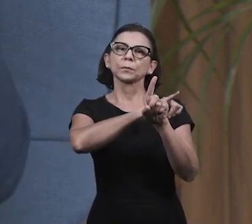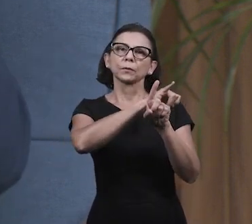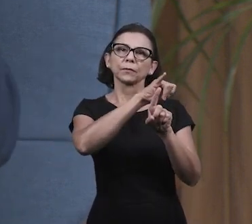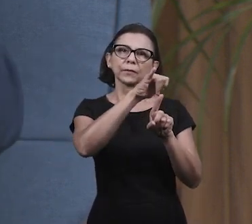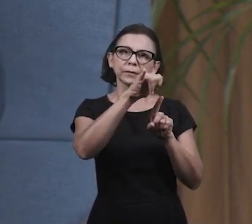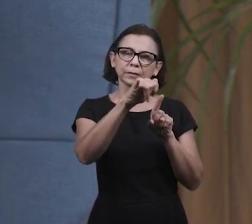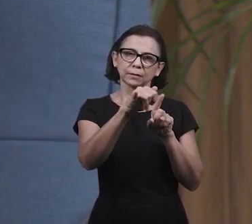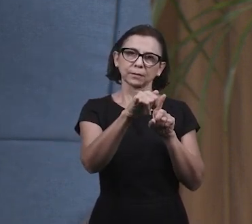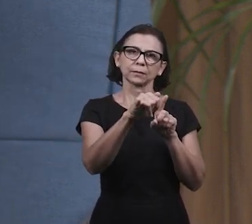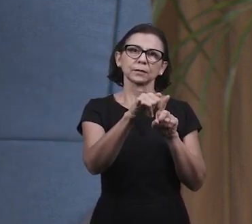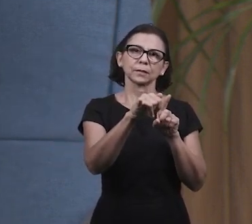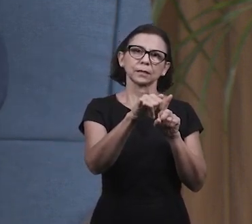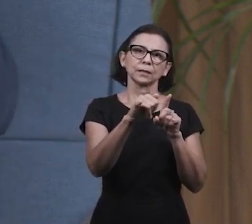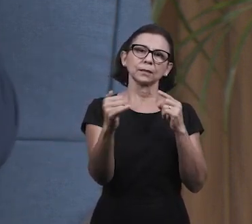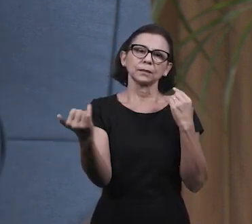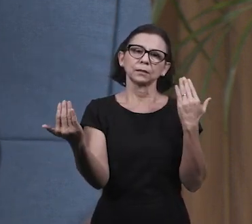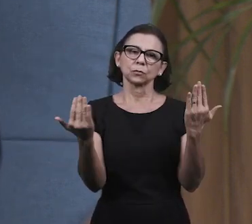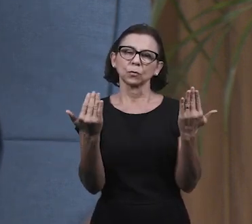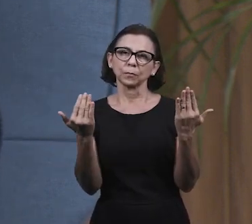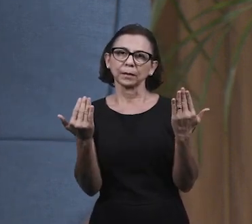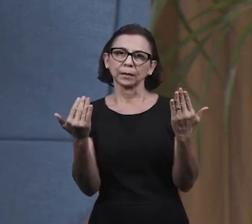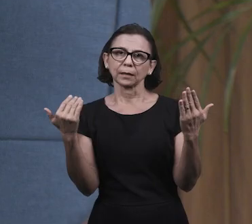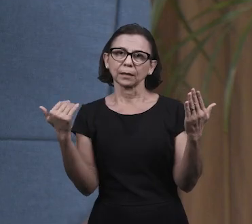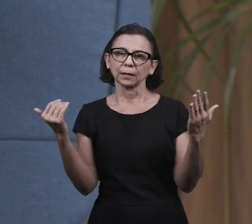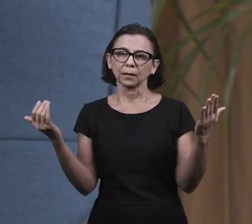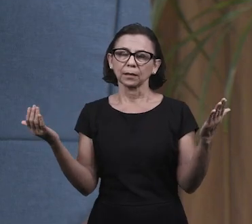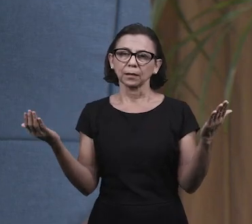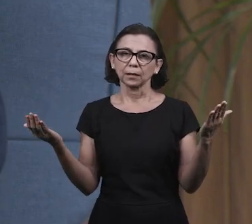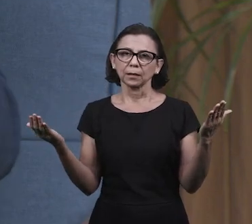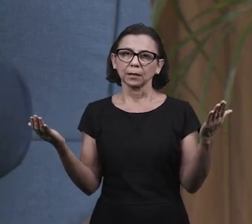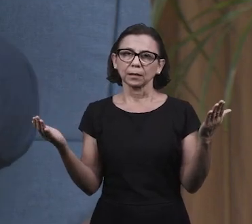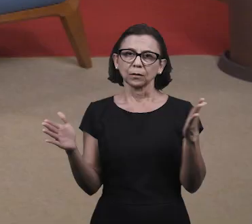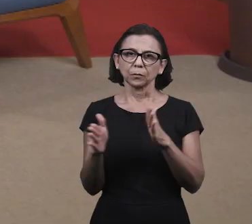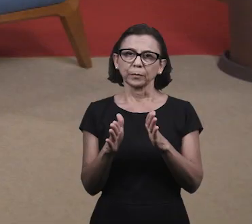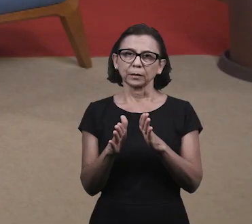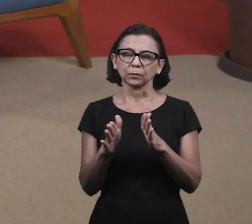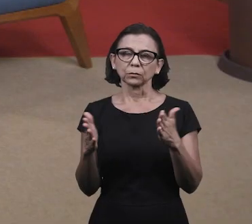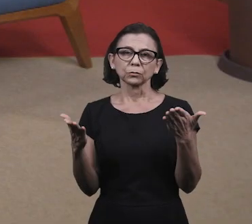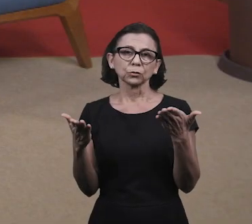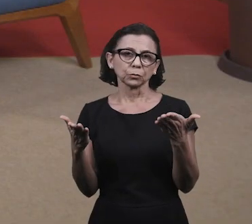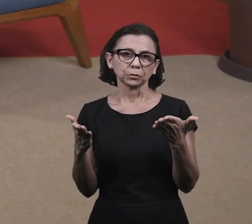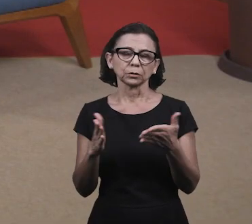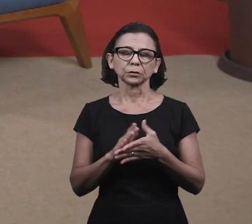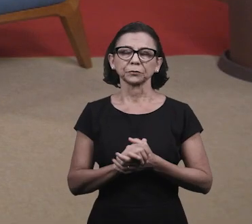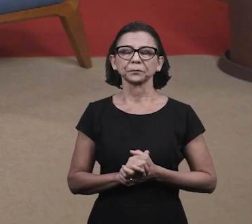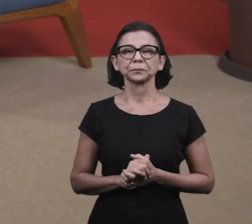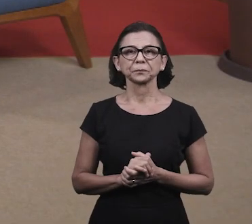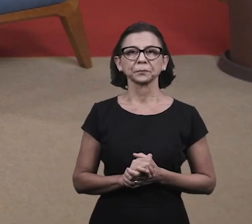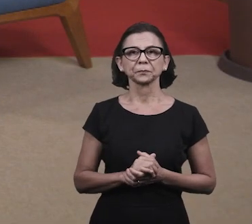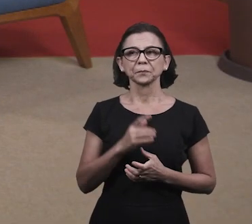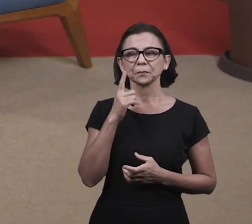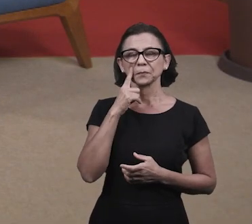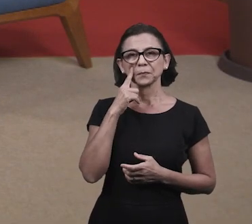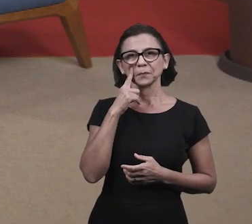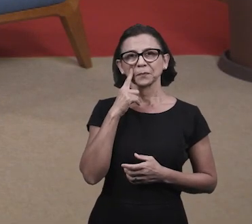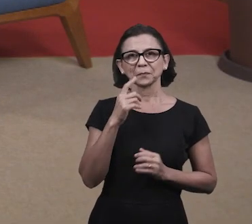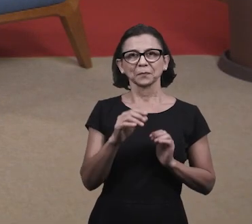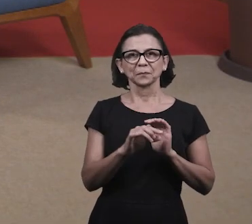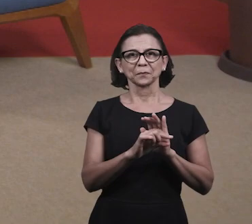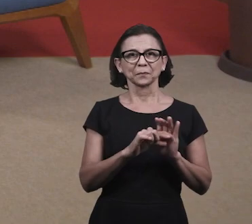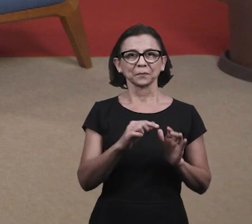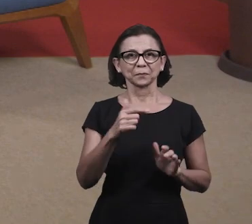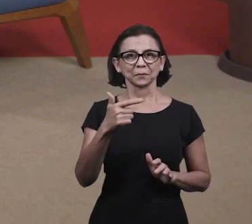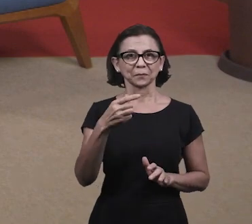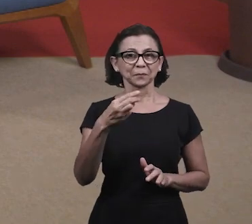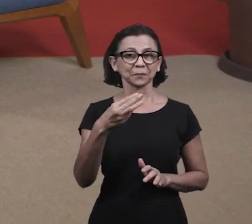c'est d'aborder ce qui est prophétique, apporter l'application prophétique pour nous, pour nos jours. Nous allons maintenant au